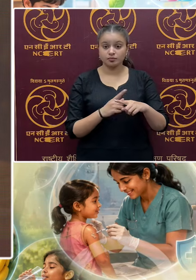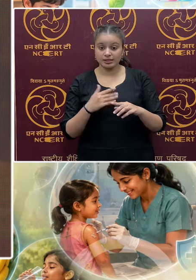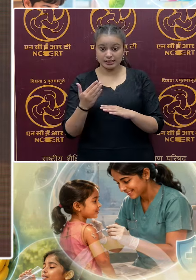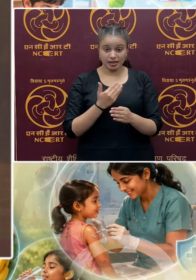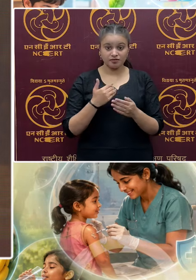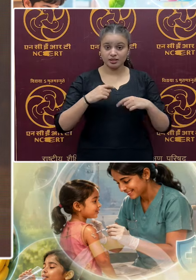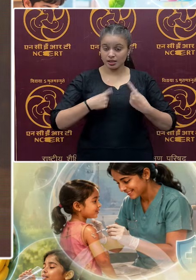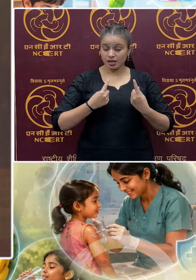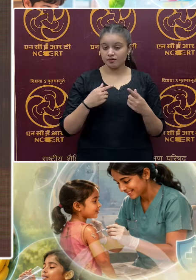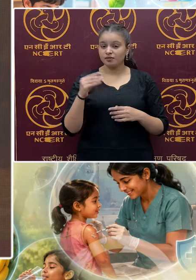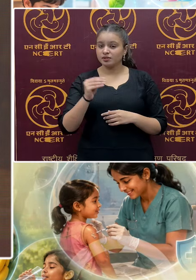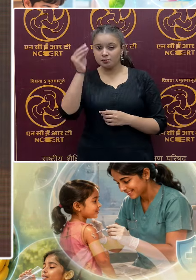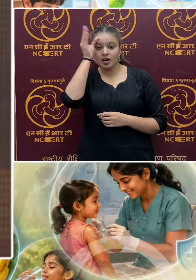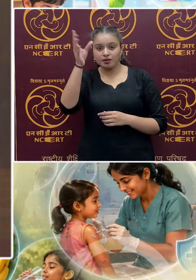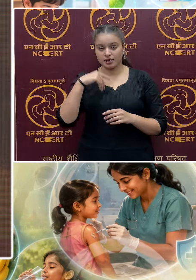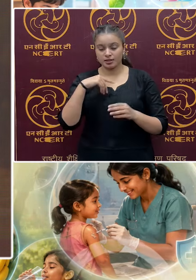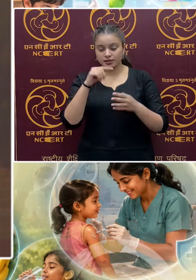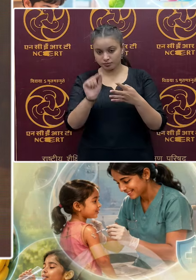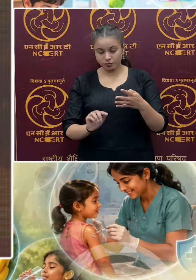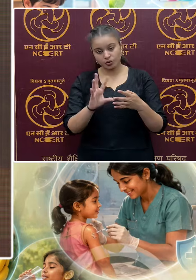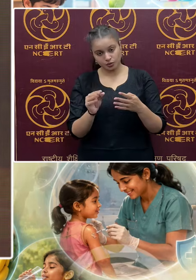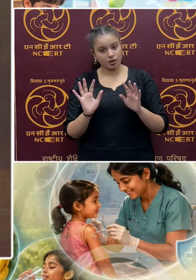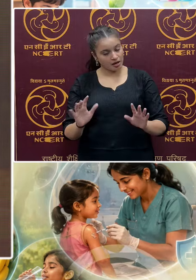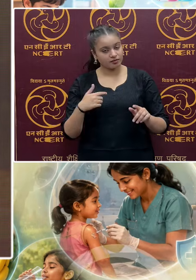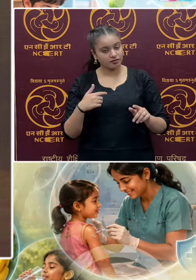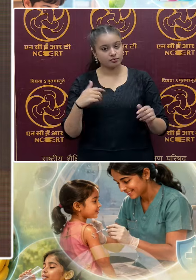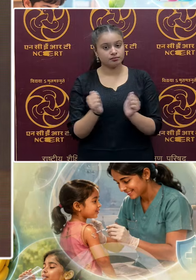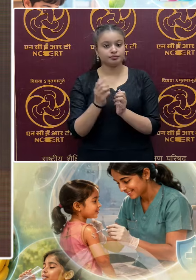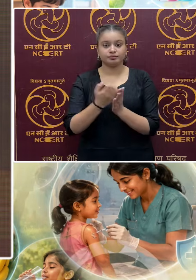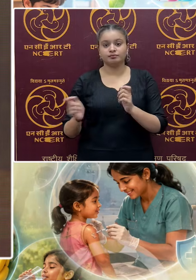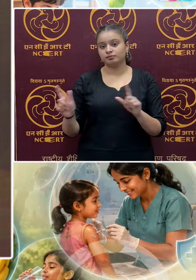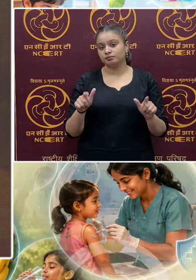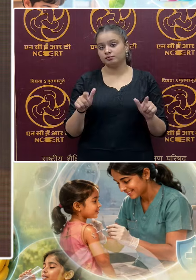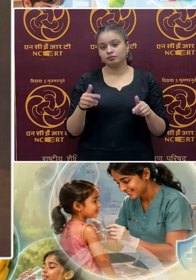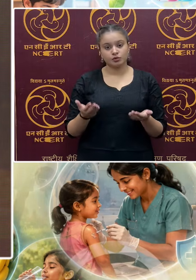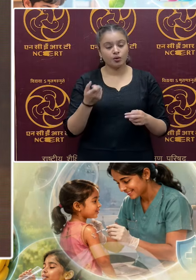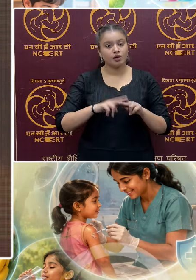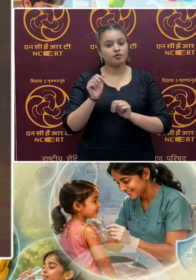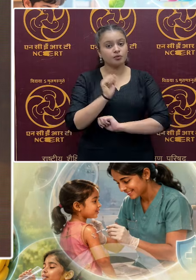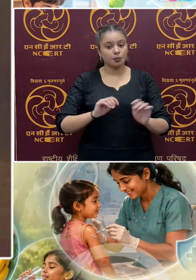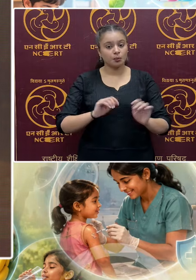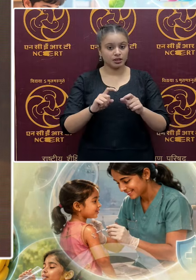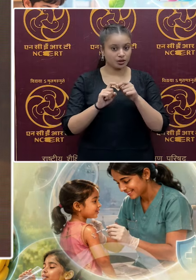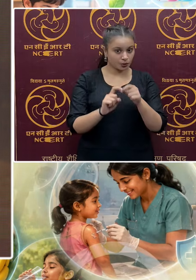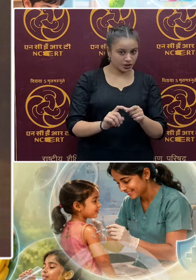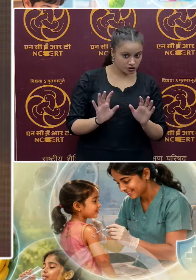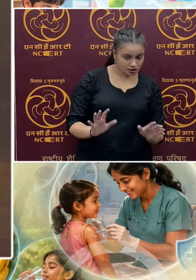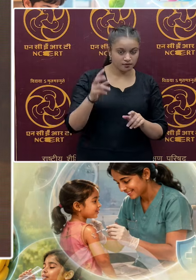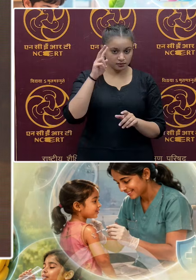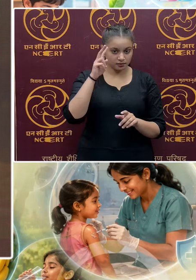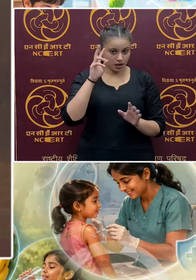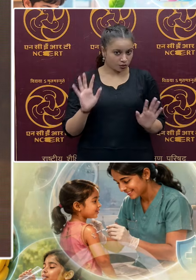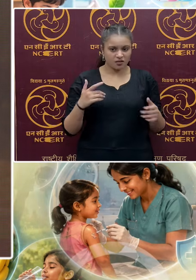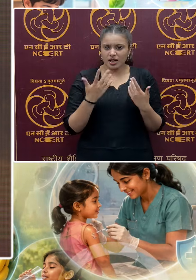have certain awareness. For this we have this program. So if you have questions, if you have queries,